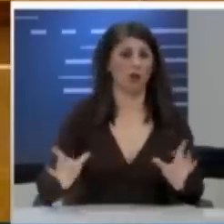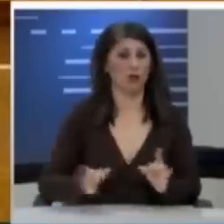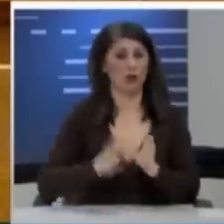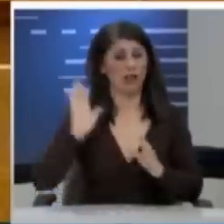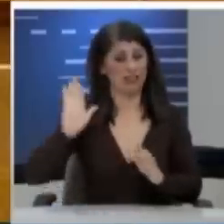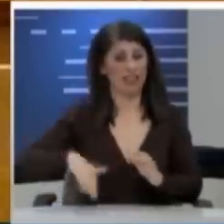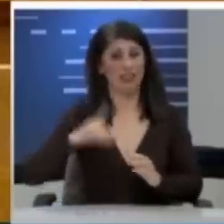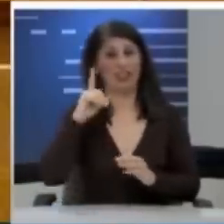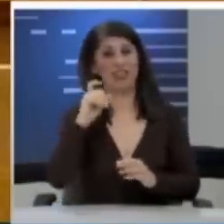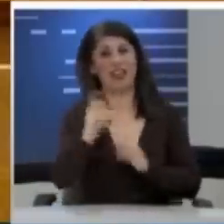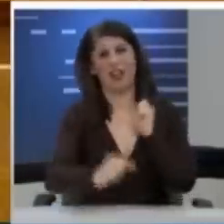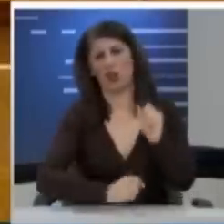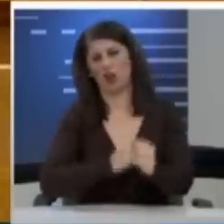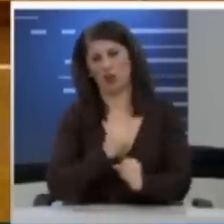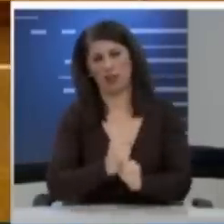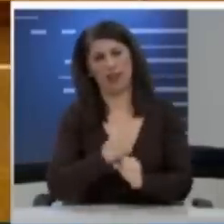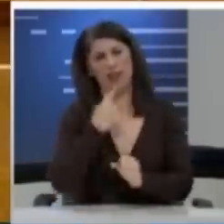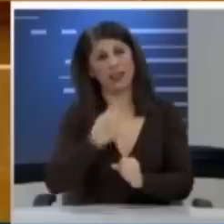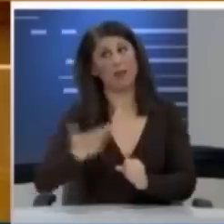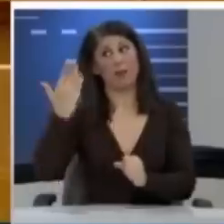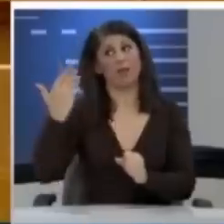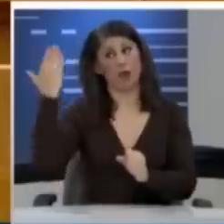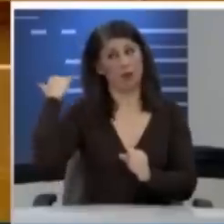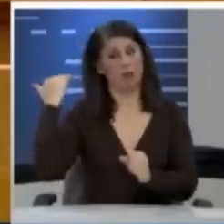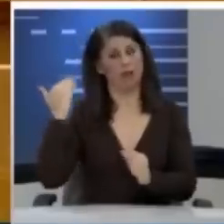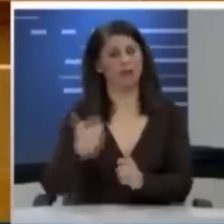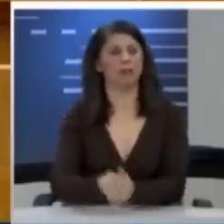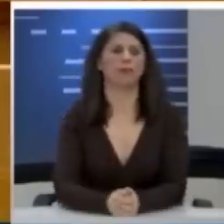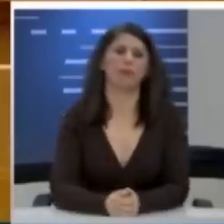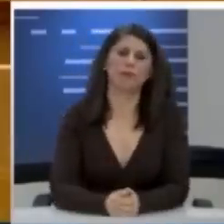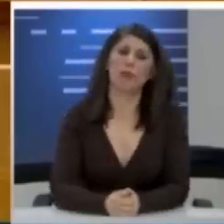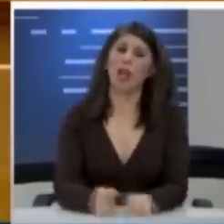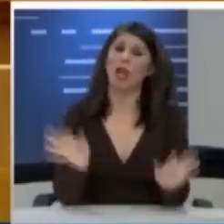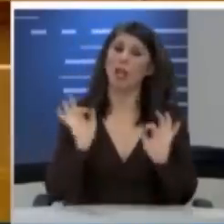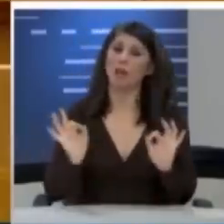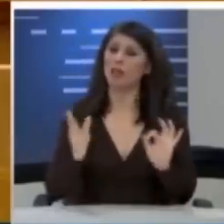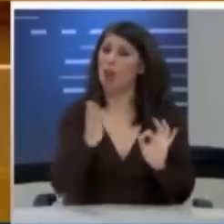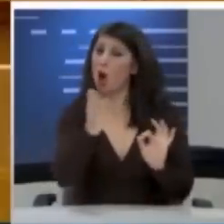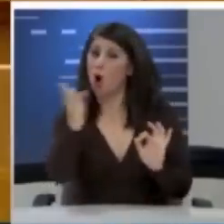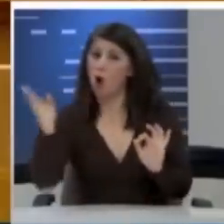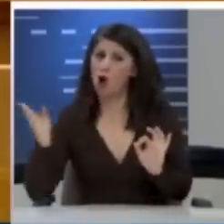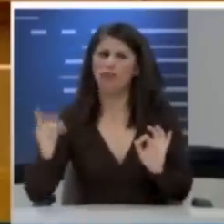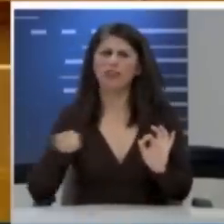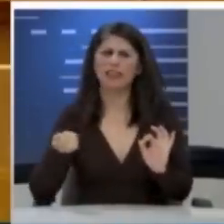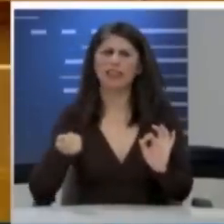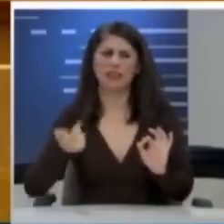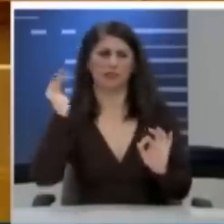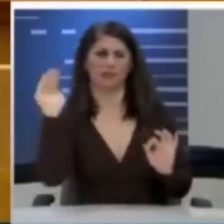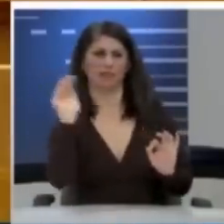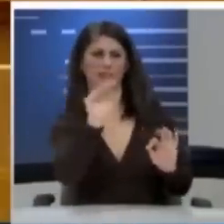τουλάχιστον την τελευταία δεκαετία, για να μην πάμε και πιο πριν. Και μάλιστα όλοι αυτοί κάνουν και ένα κάλεσμα με